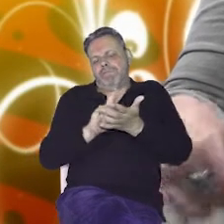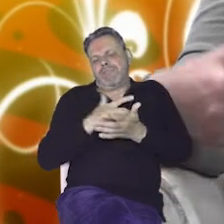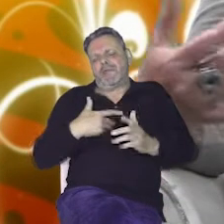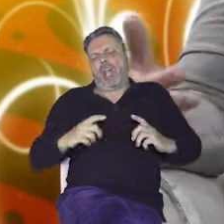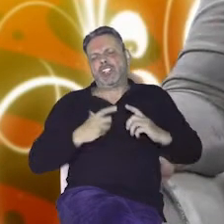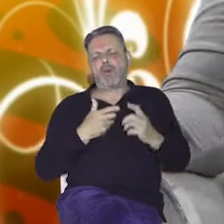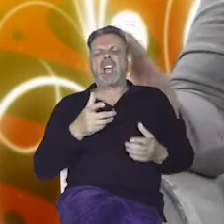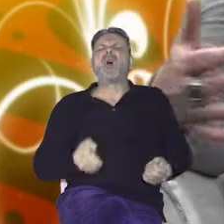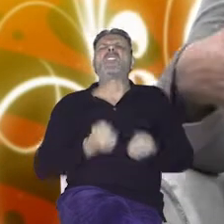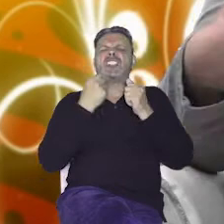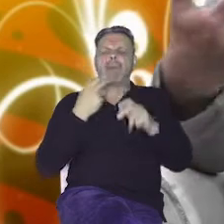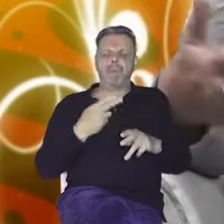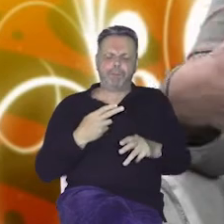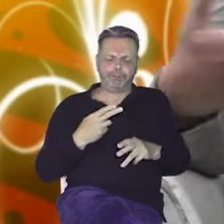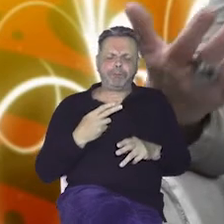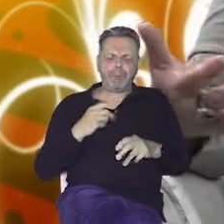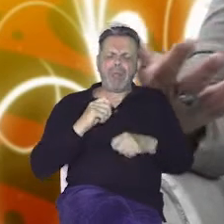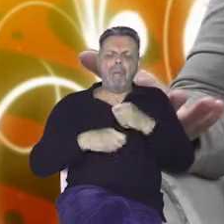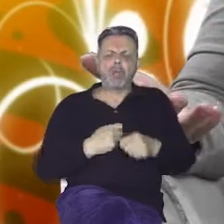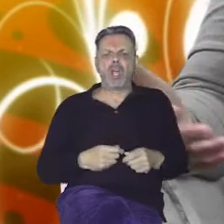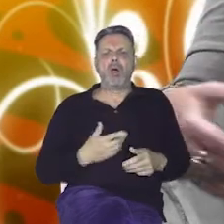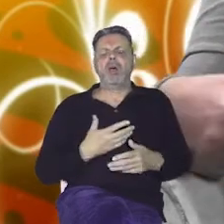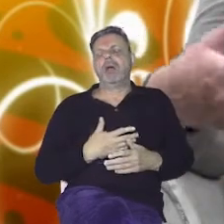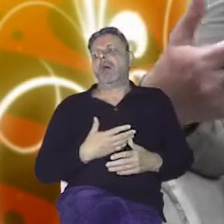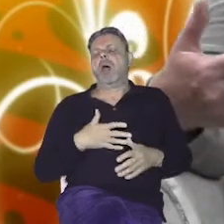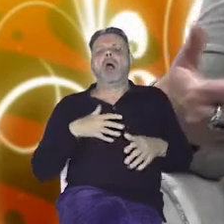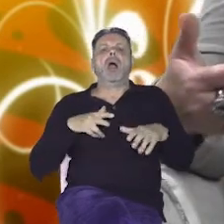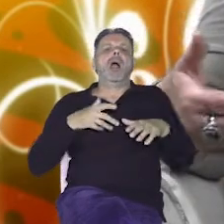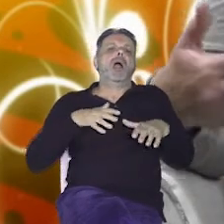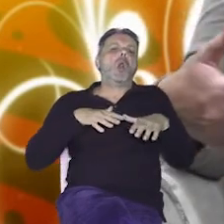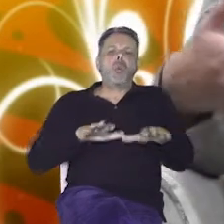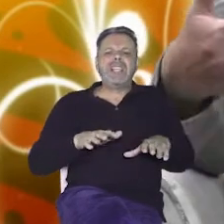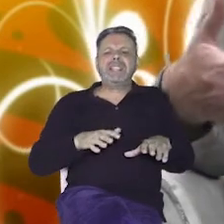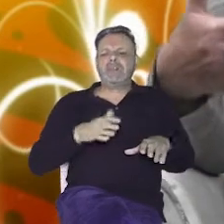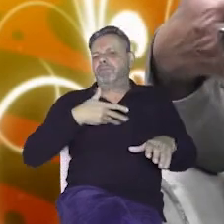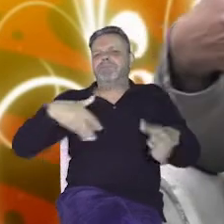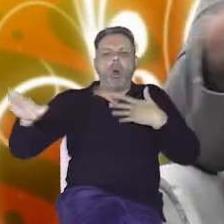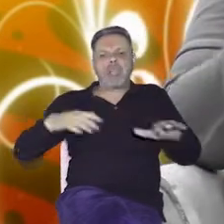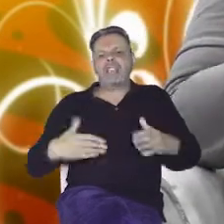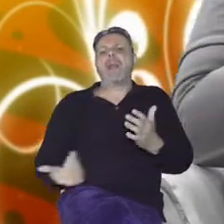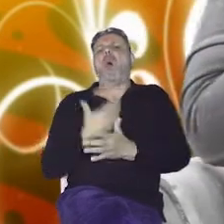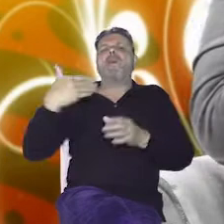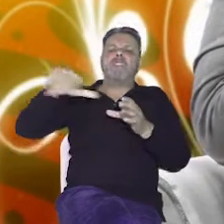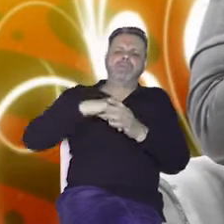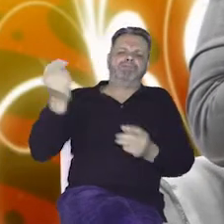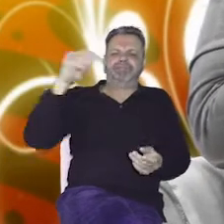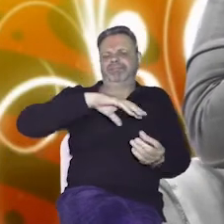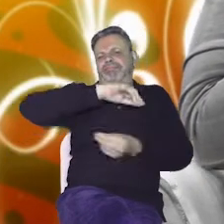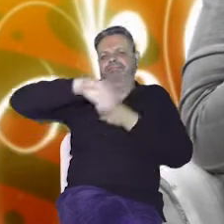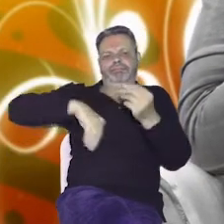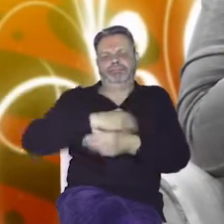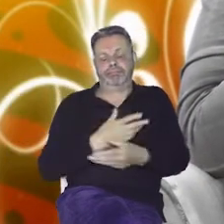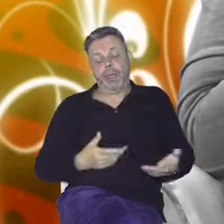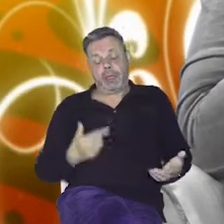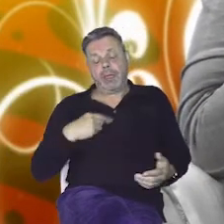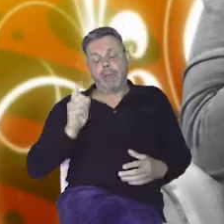i velika je fluktuacija osoblja. I mi znamo da određeni domovi, ali njih je, mislim, ja moram